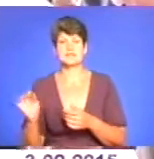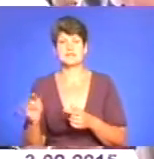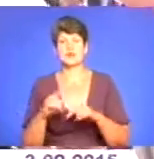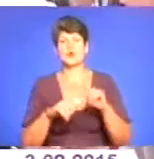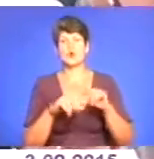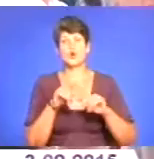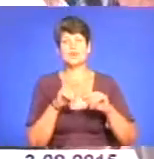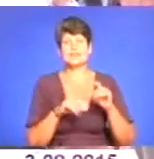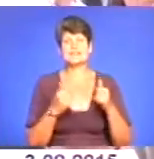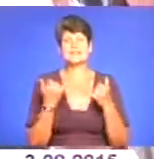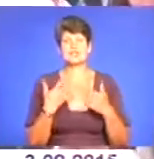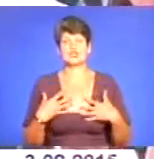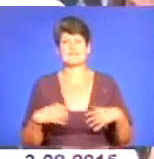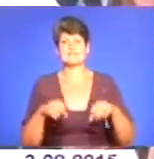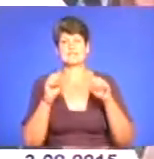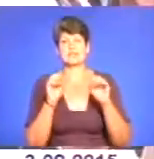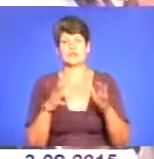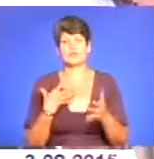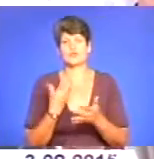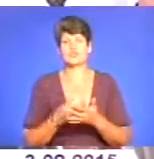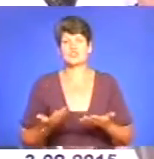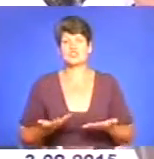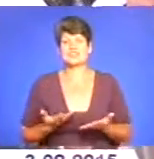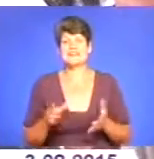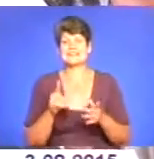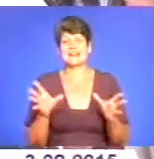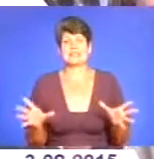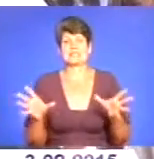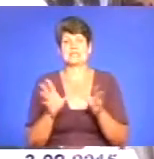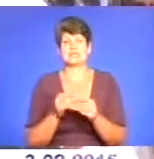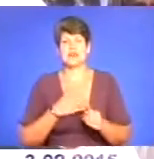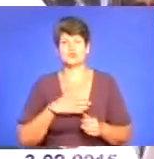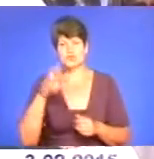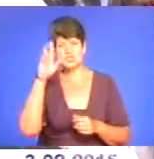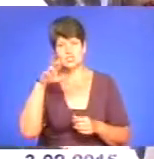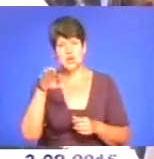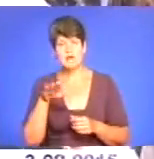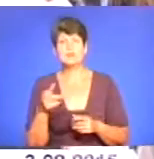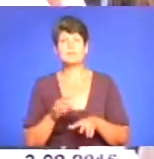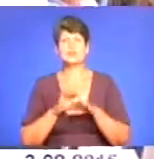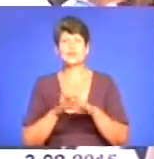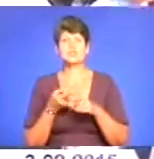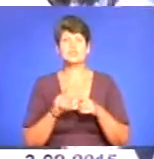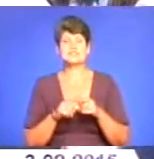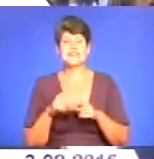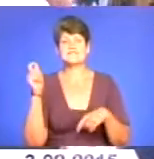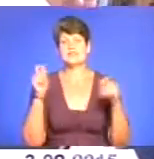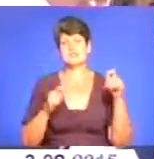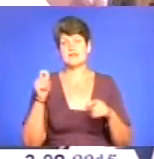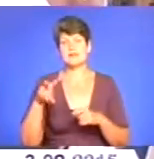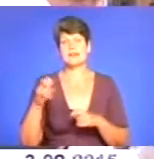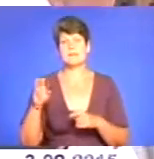родин і сьогодні віддають своє життя за територіальну цілісність нашої держави. І саме проводячи цей фестиваль лемківської